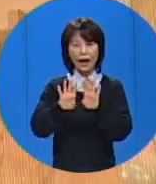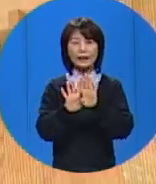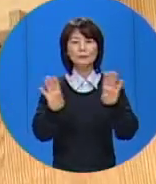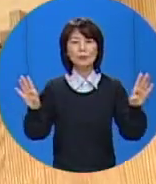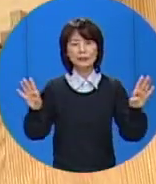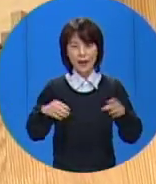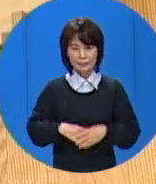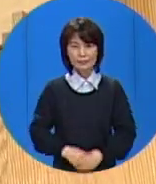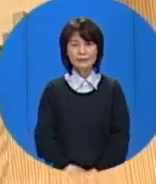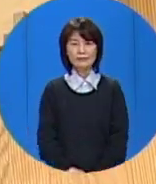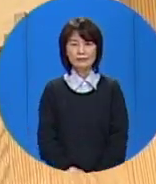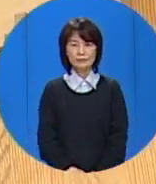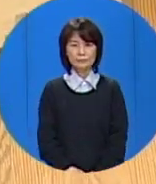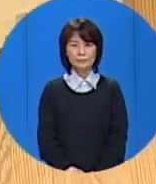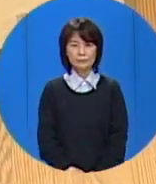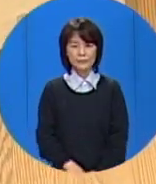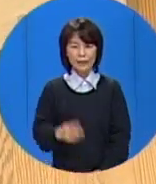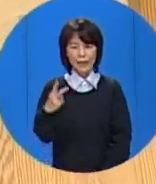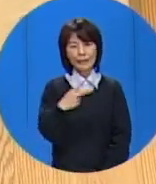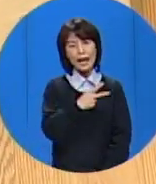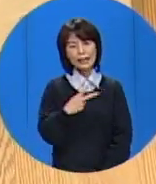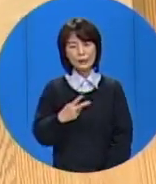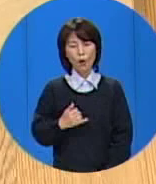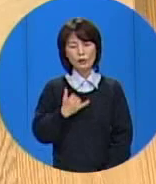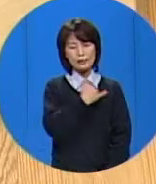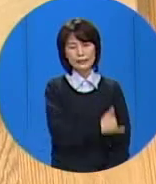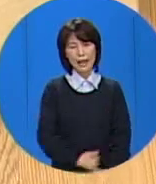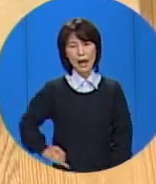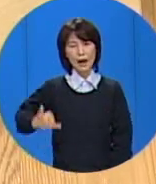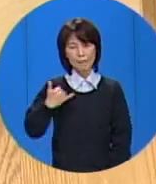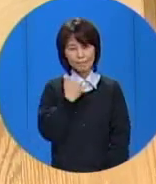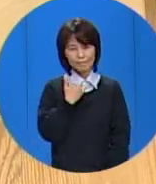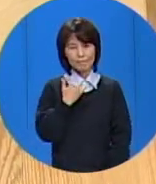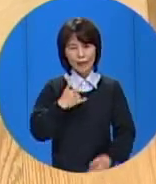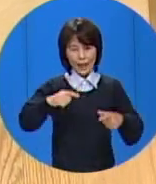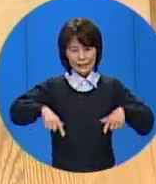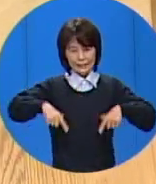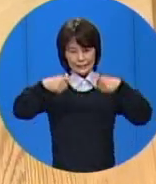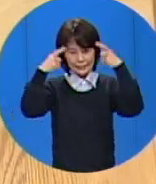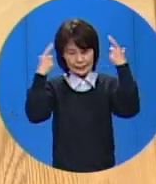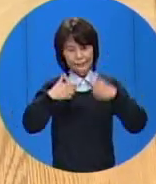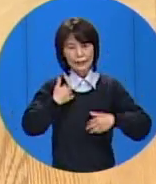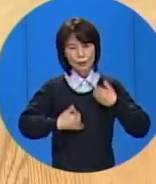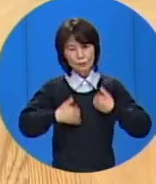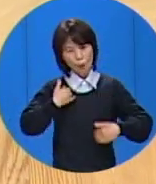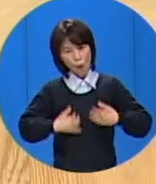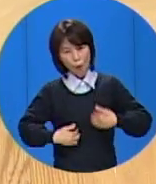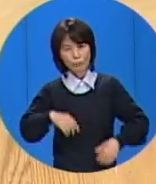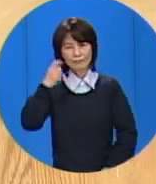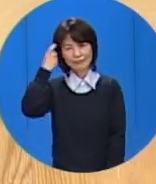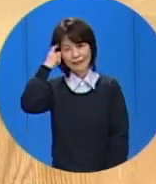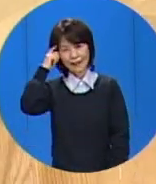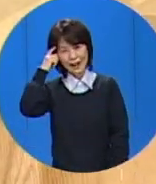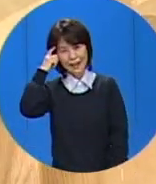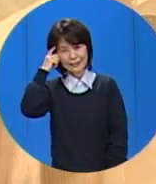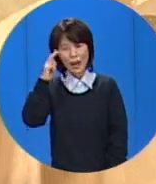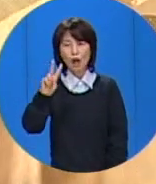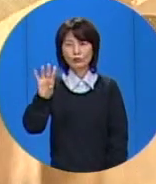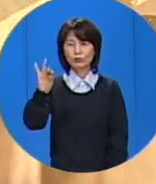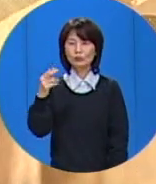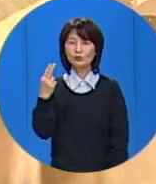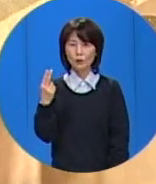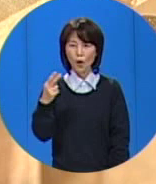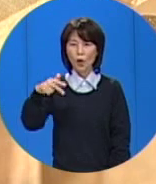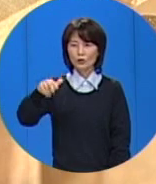まして、で第二の人生の舞台は来たということでウッドステージという名前をね、つけたんです。 なる